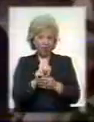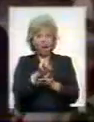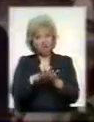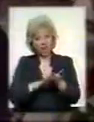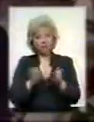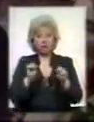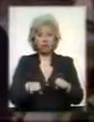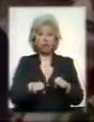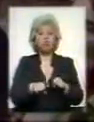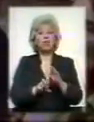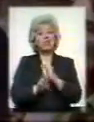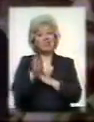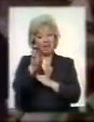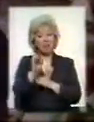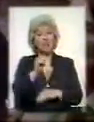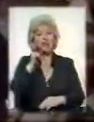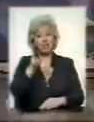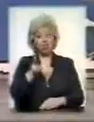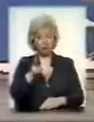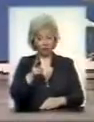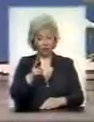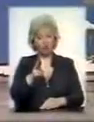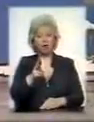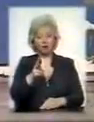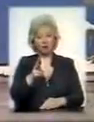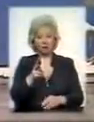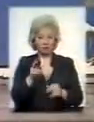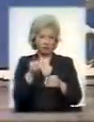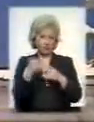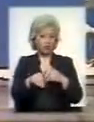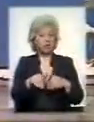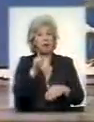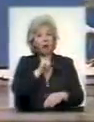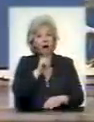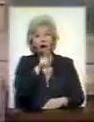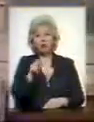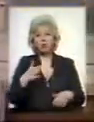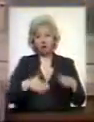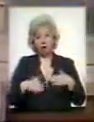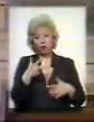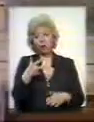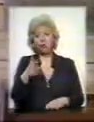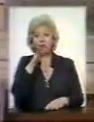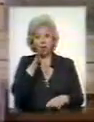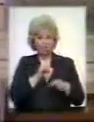церковь Святой Екатерины распишут в барочном стиле. А пока что прихожане радуются, что в дни 300-летия верующие смогут войти в